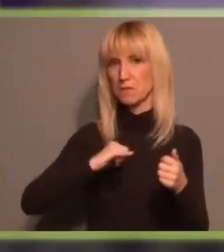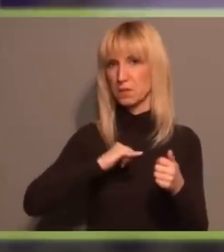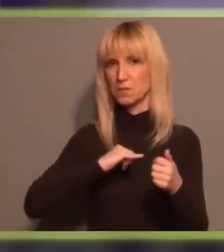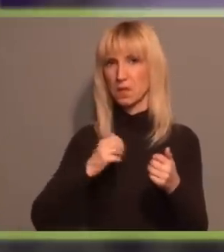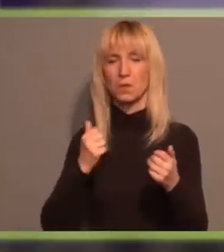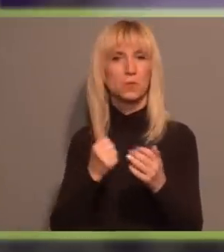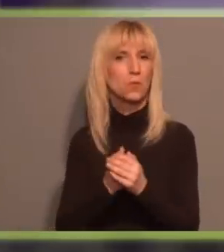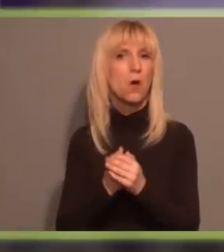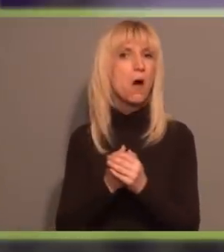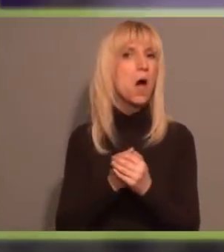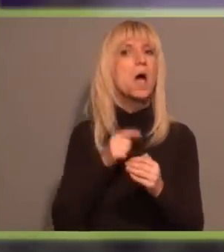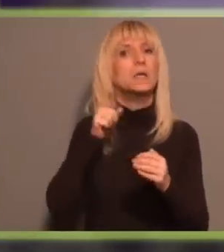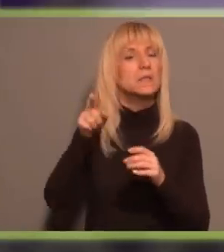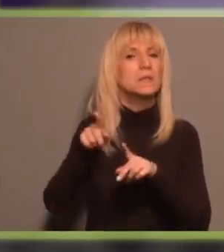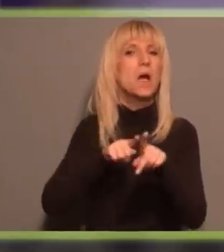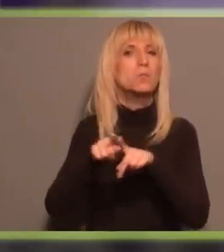stvarima. I kod neka,